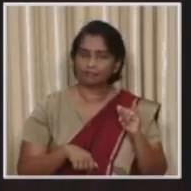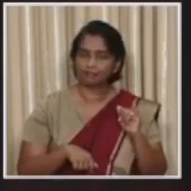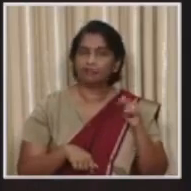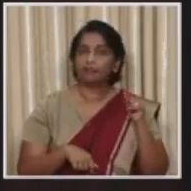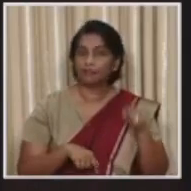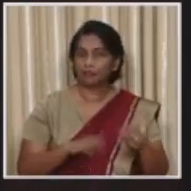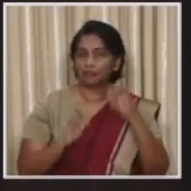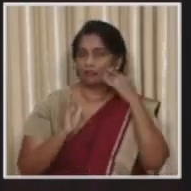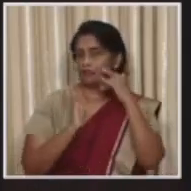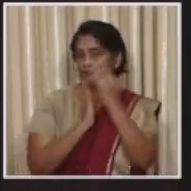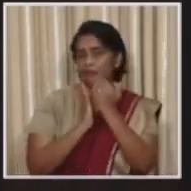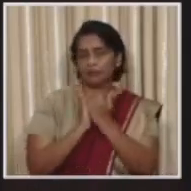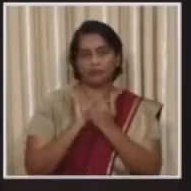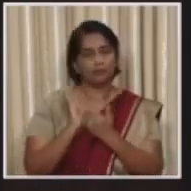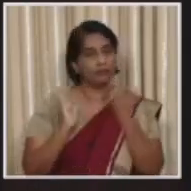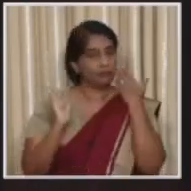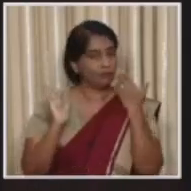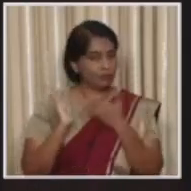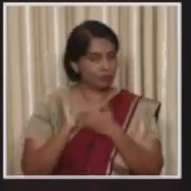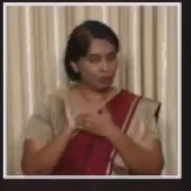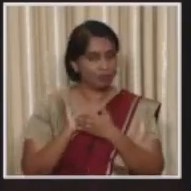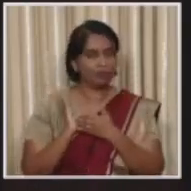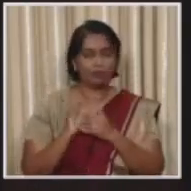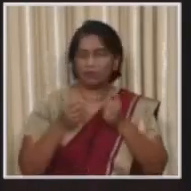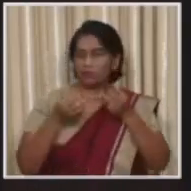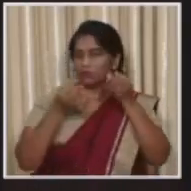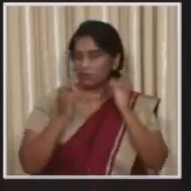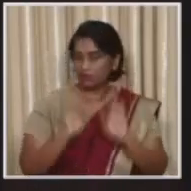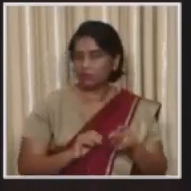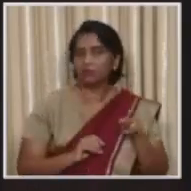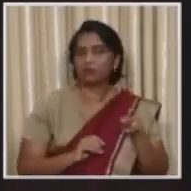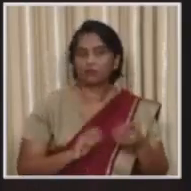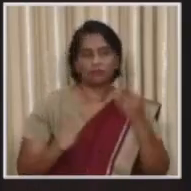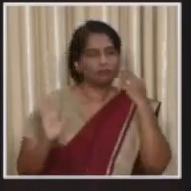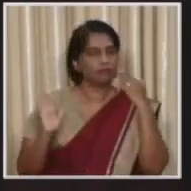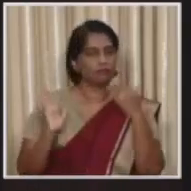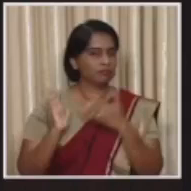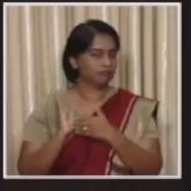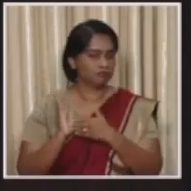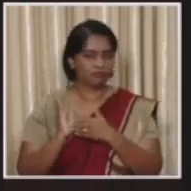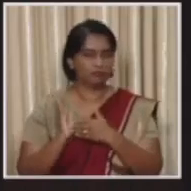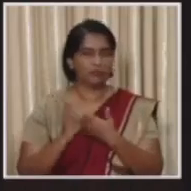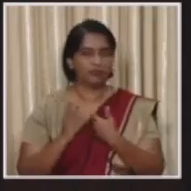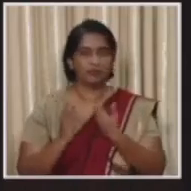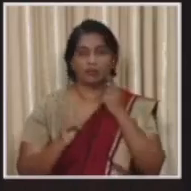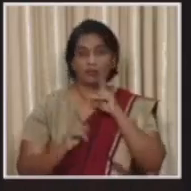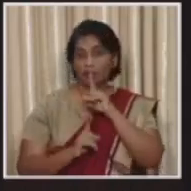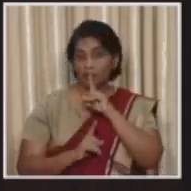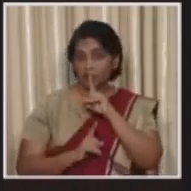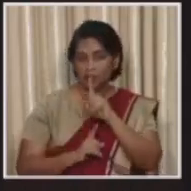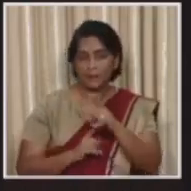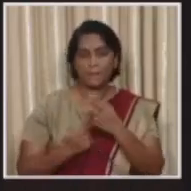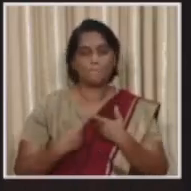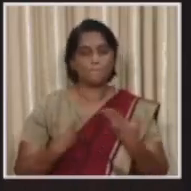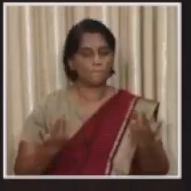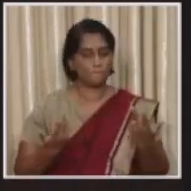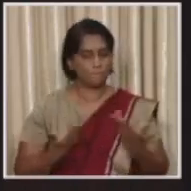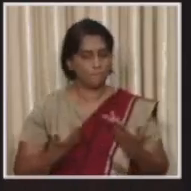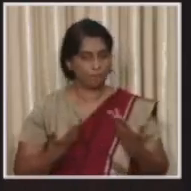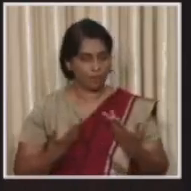මේ කාරණය පිළිබඳව ප්‍රමාණවත් අවධානයක් අපිට යොමු කරන්න හැකියාව ලැබුණේ